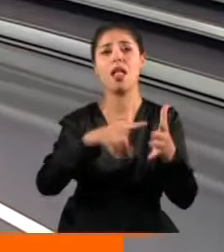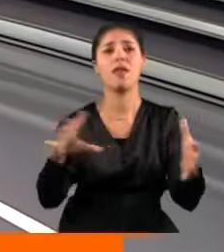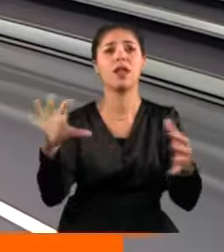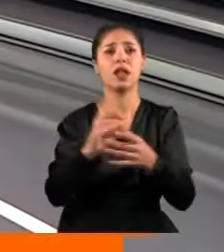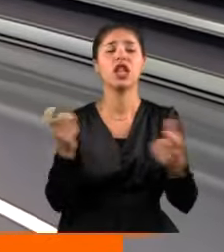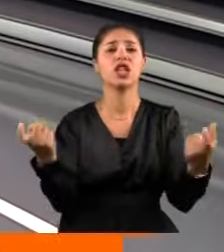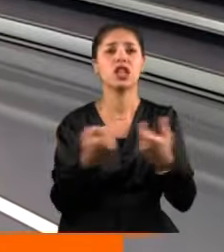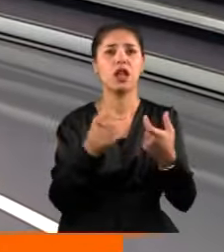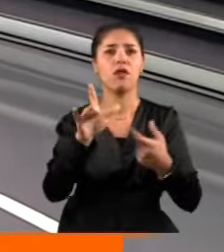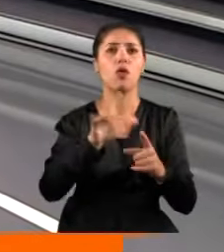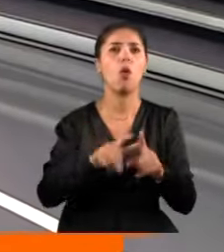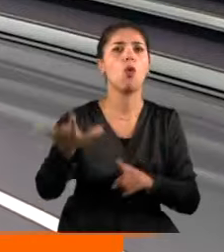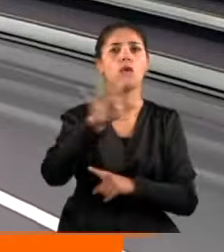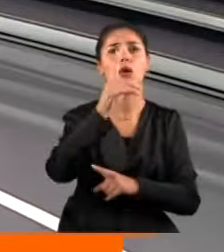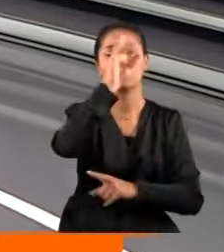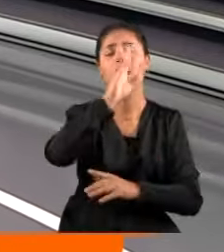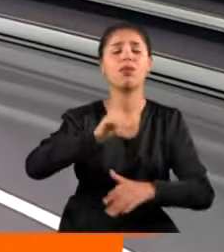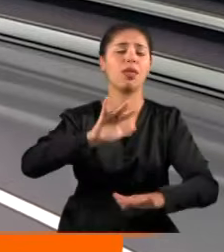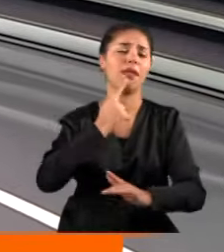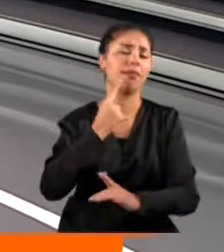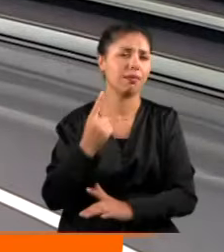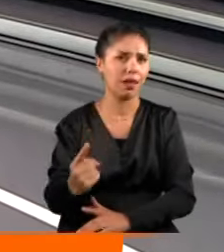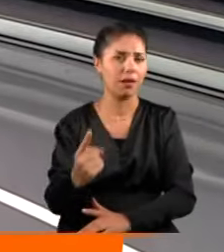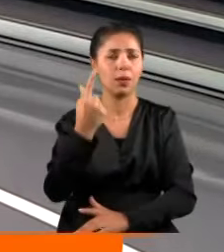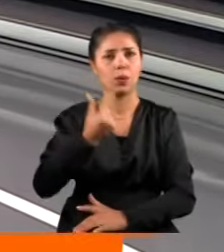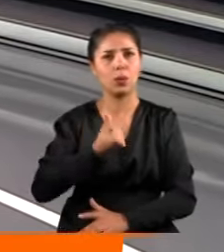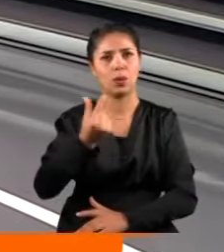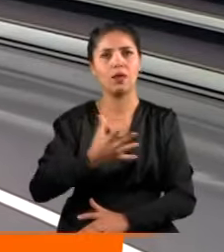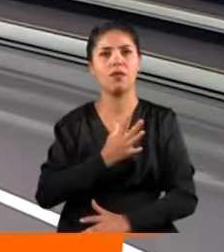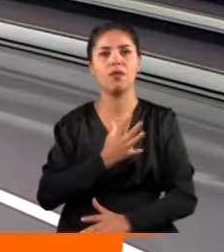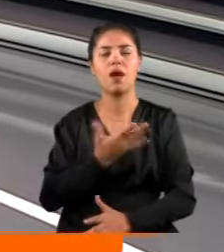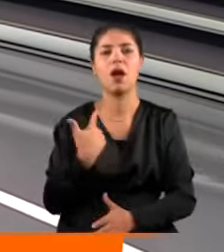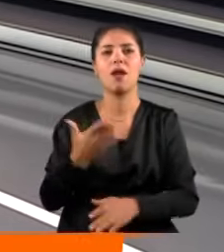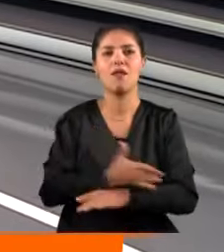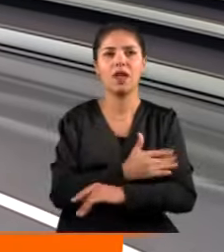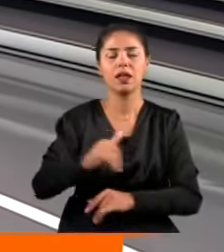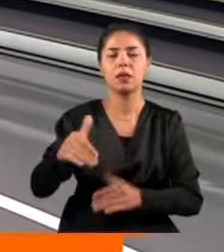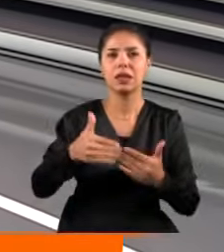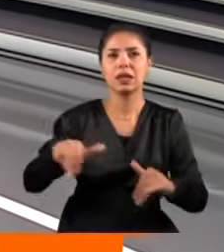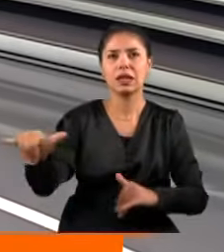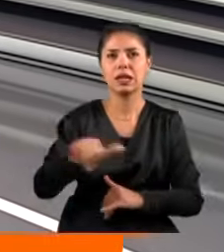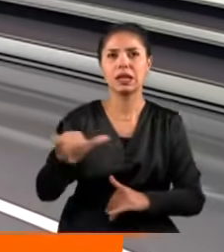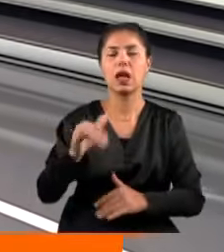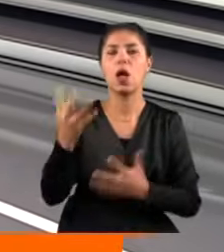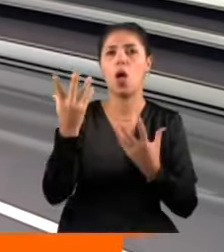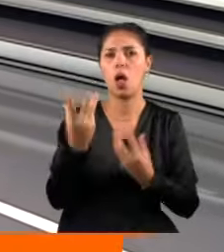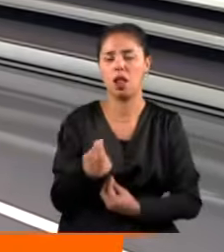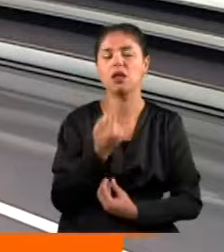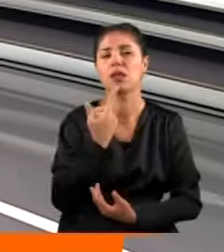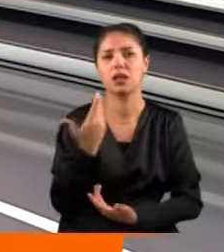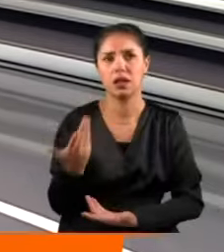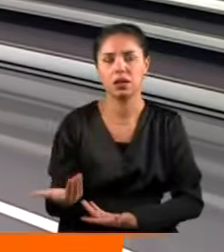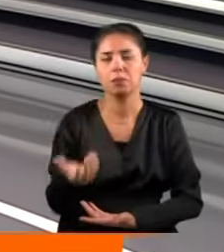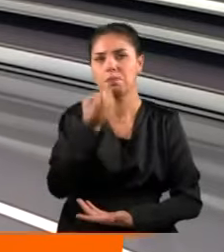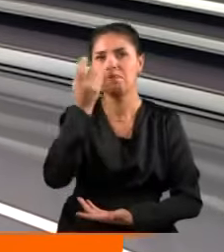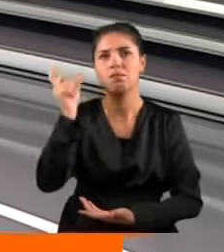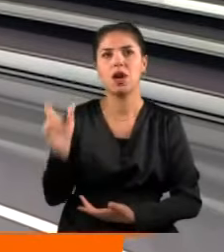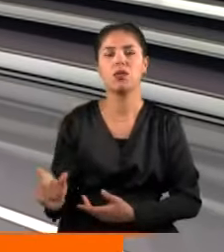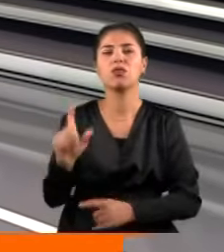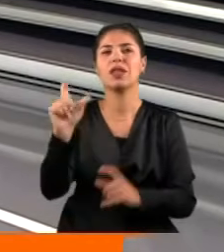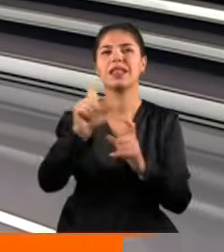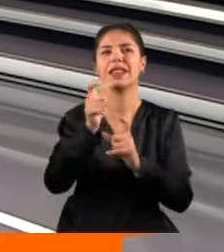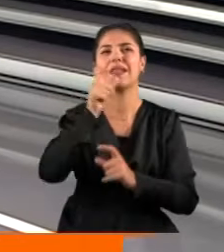savaş Orta Doğu'yla sınırlı kalmaz dedi. Bir de uyardı. Neredeyse vatanımızın sınırlarına dayanacak cümlesiyle. Bahçeli,